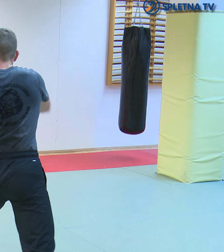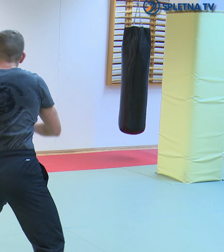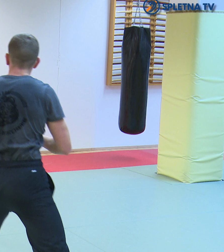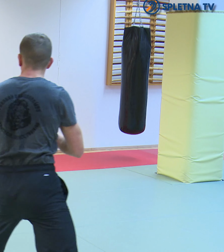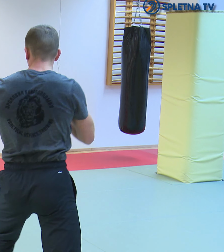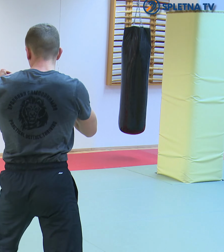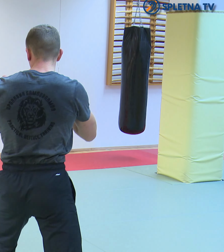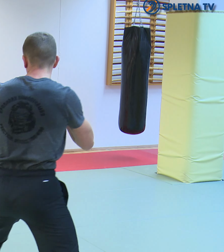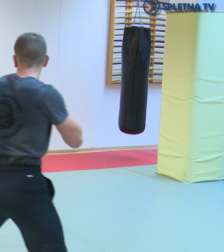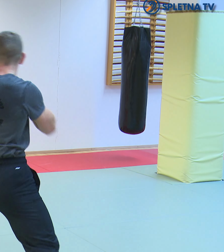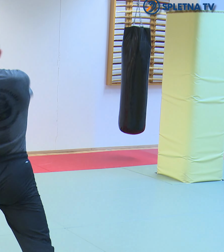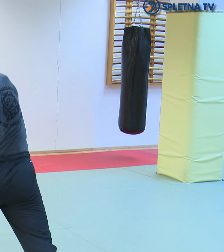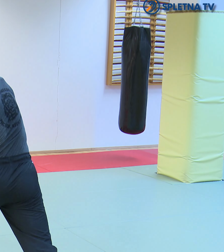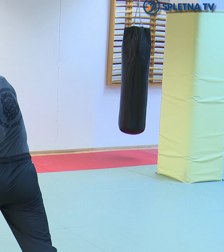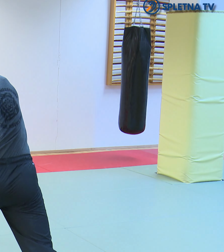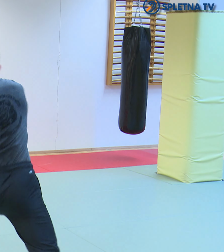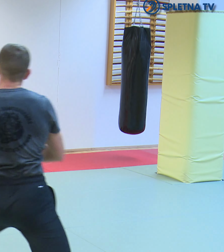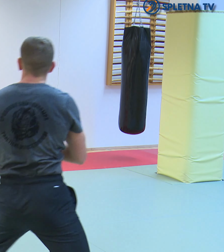Prva zadnja.